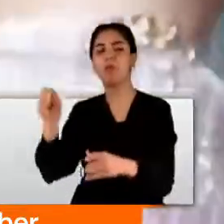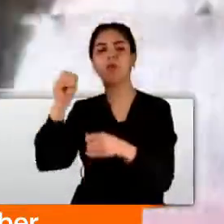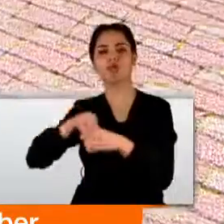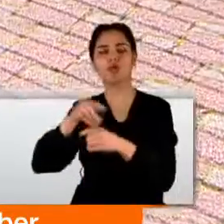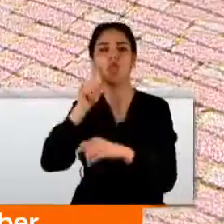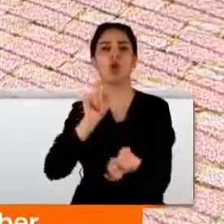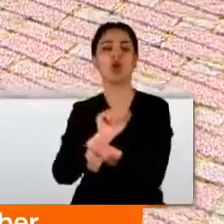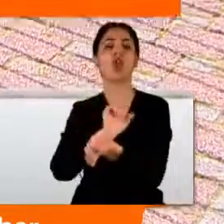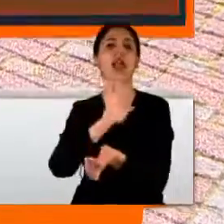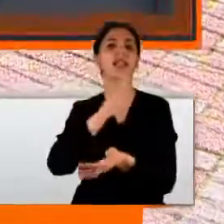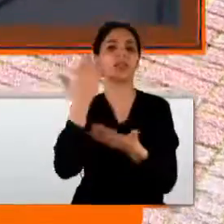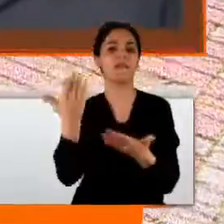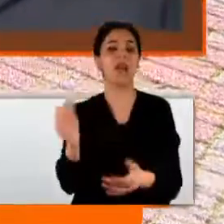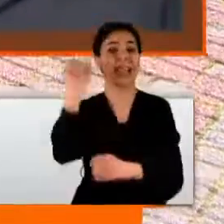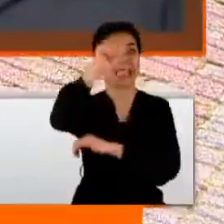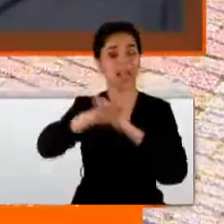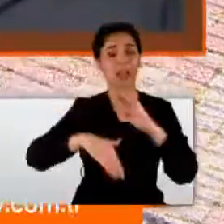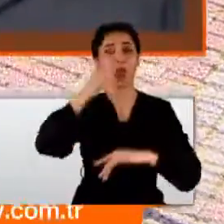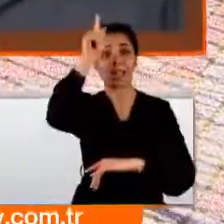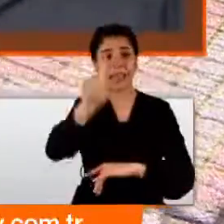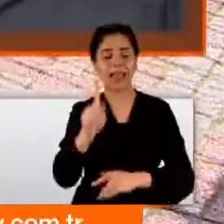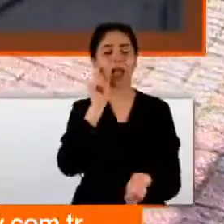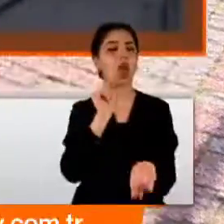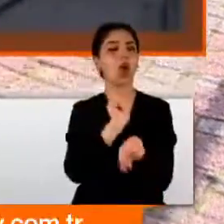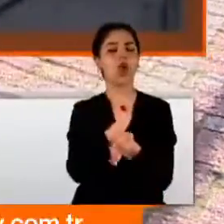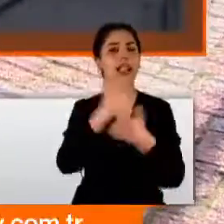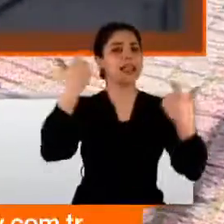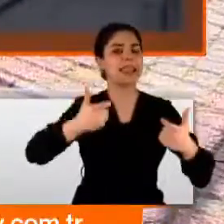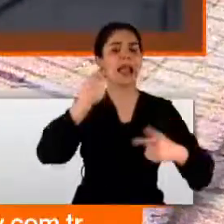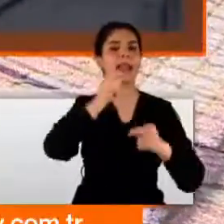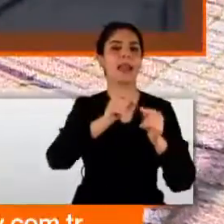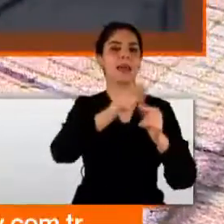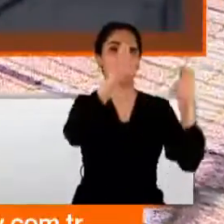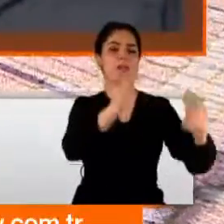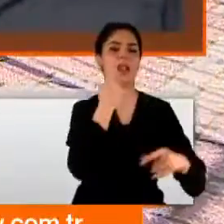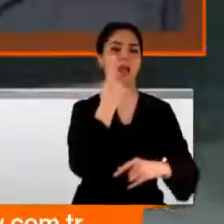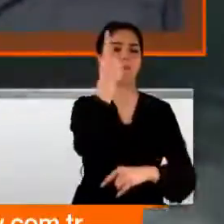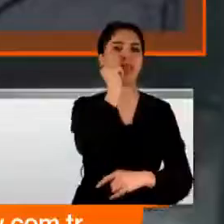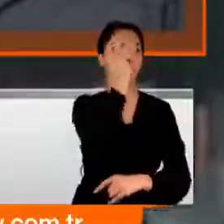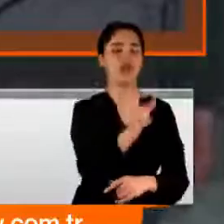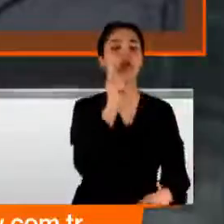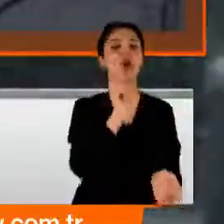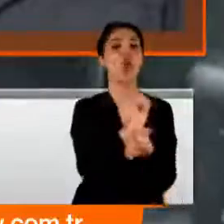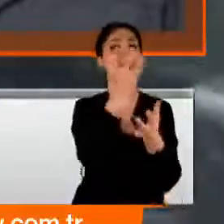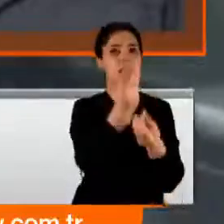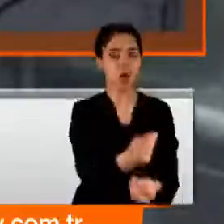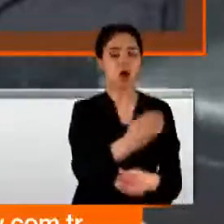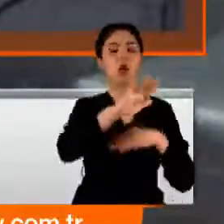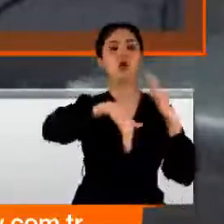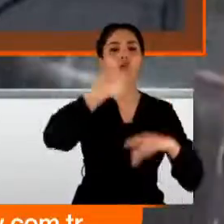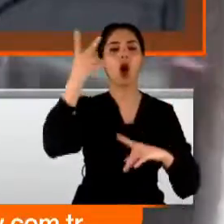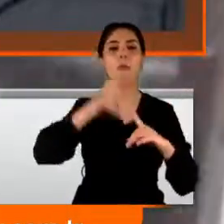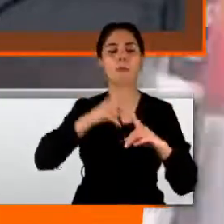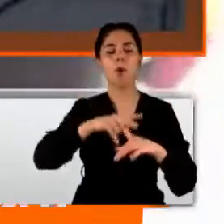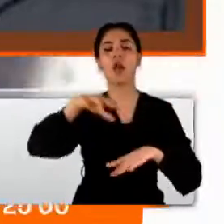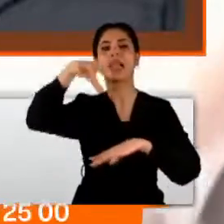gözaltılar geldi. Saldırının ardından ilk gözaltı Kıbrıs'ta gerçekleşti. Bir kişi gözaltına alındı. Ardından polis hem